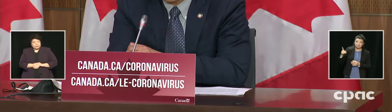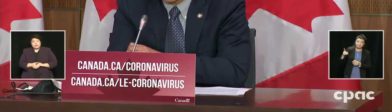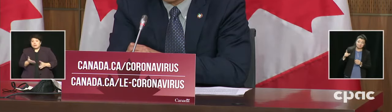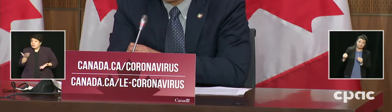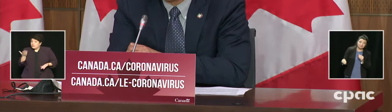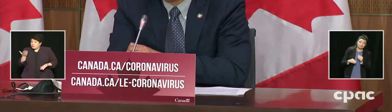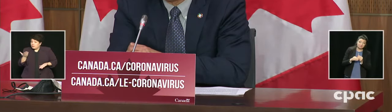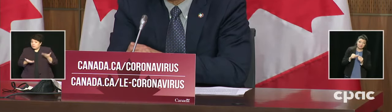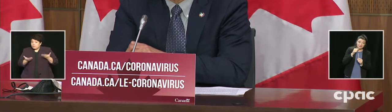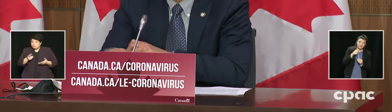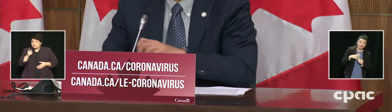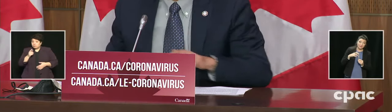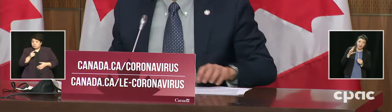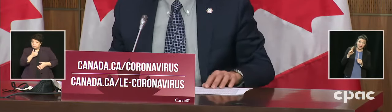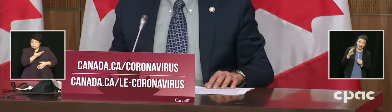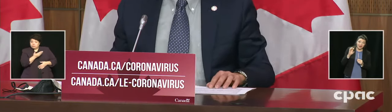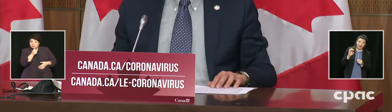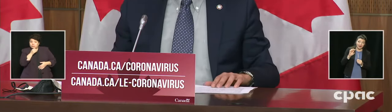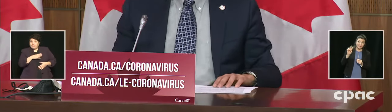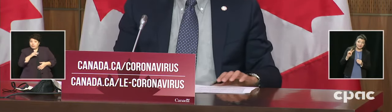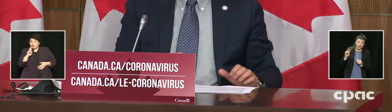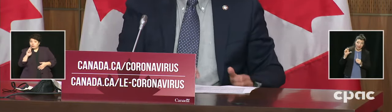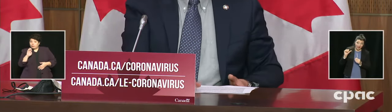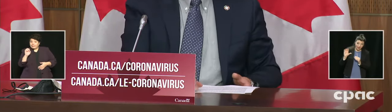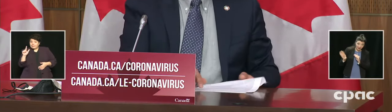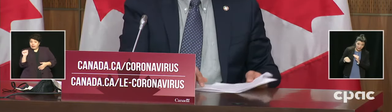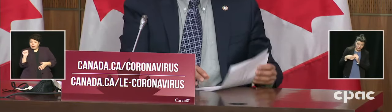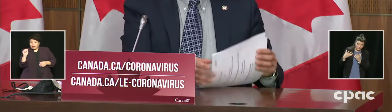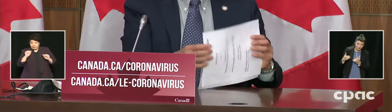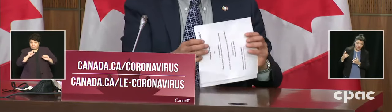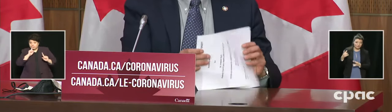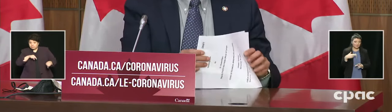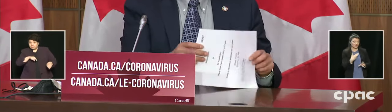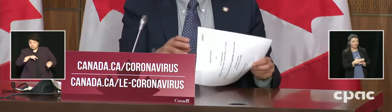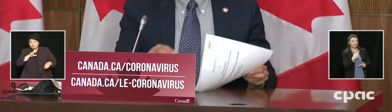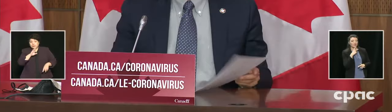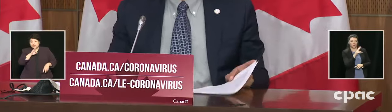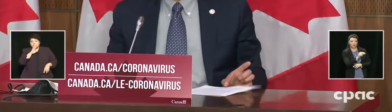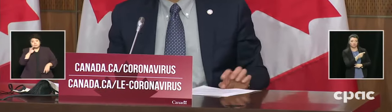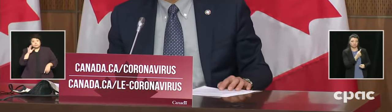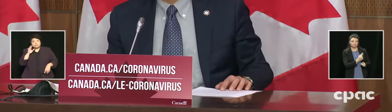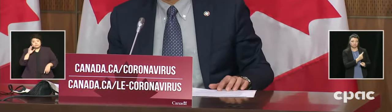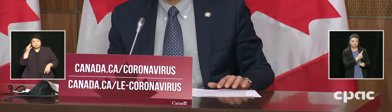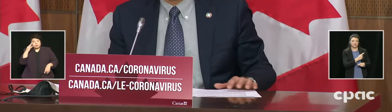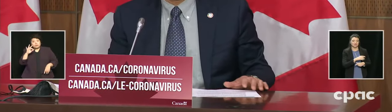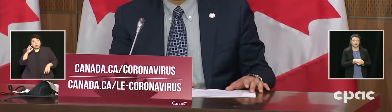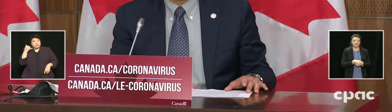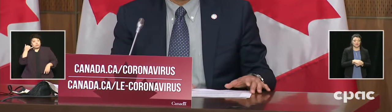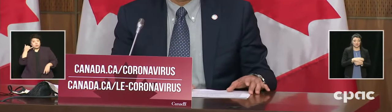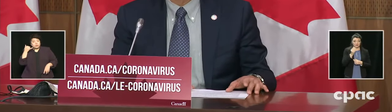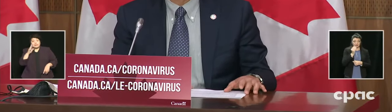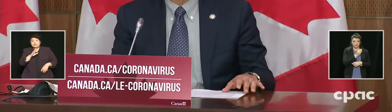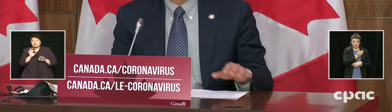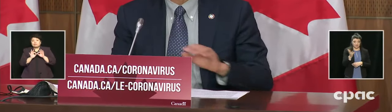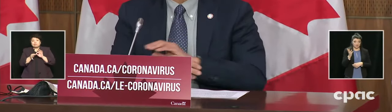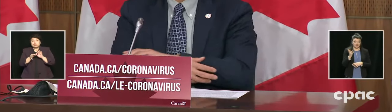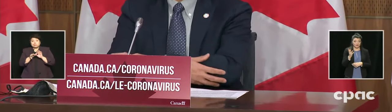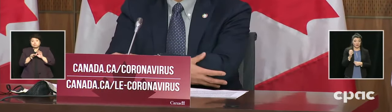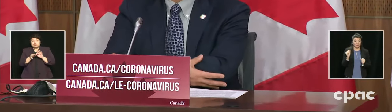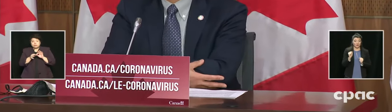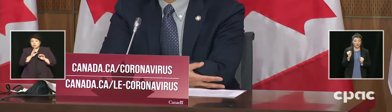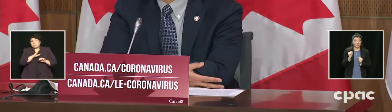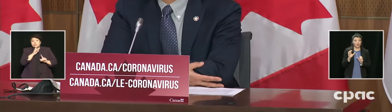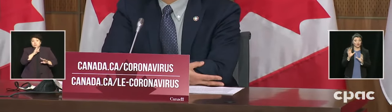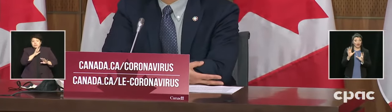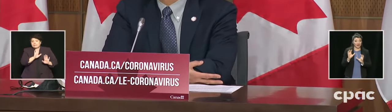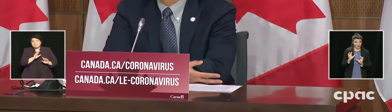ajouter quelque chose? Merci. Non, tout à fait, vous avez raison. Seulement pour noter que tous les congélateurs